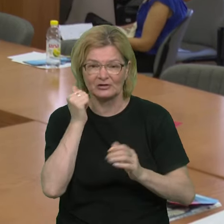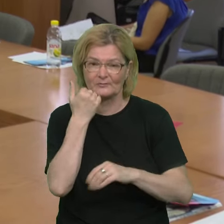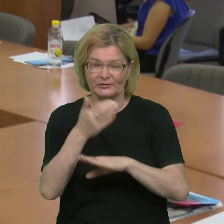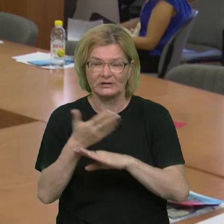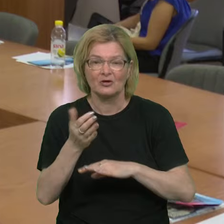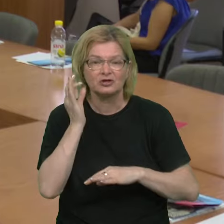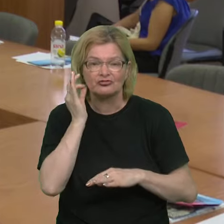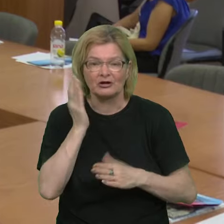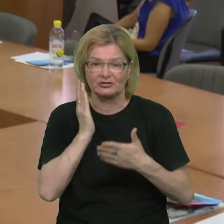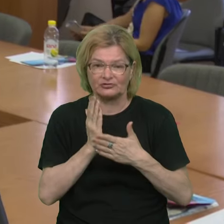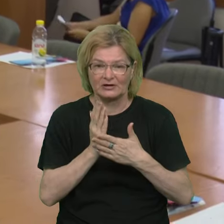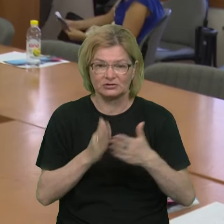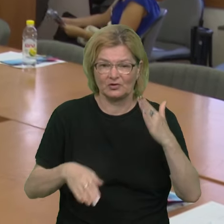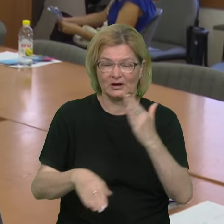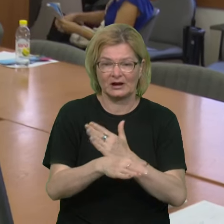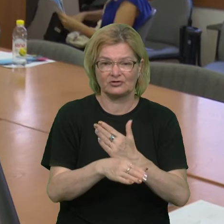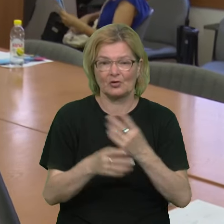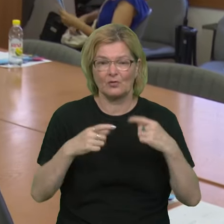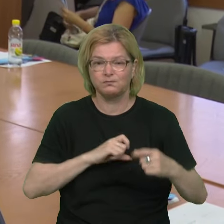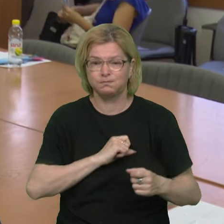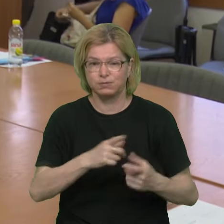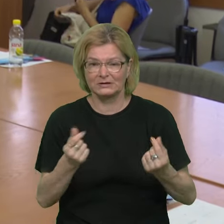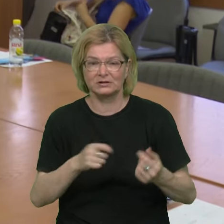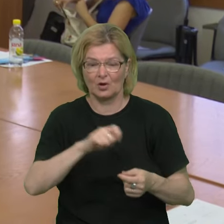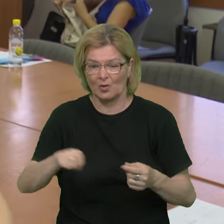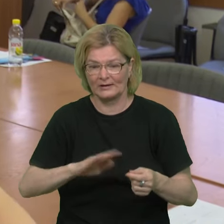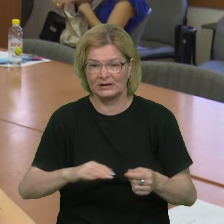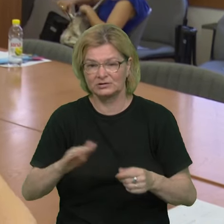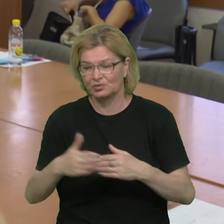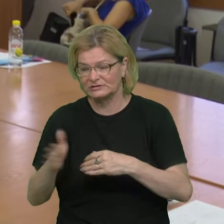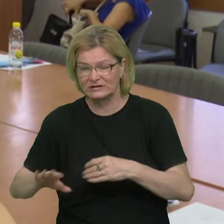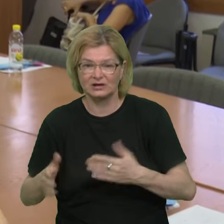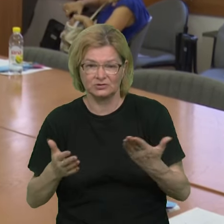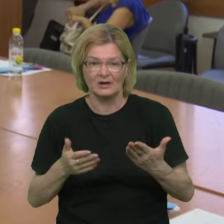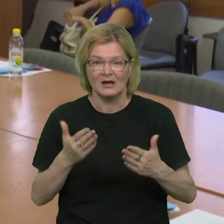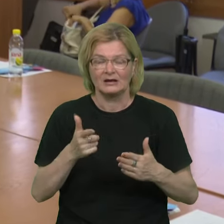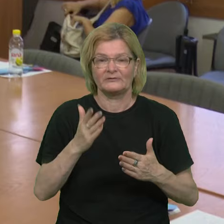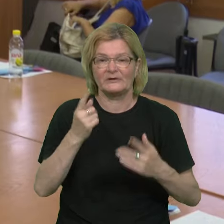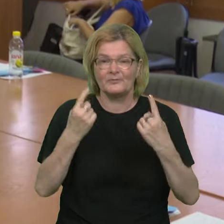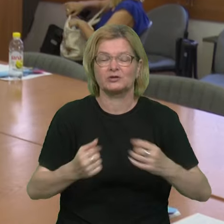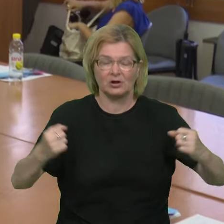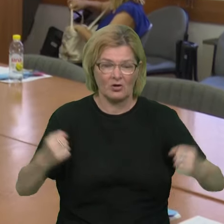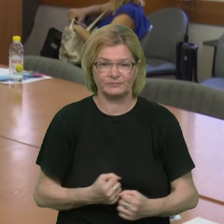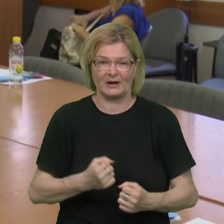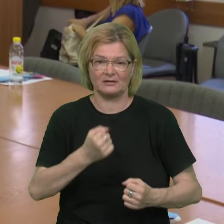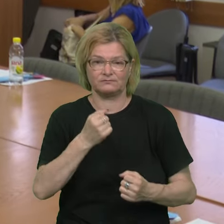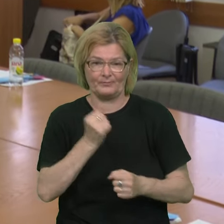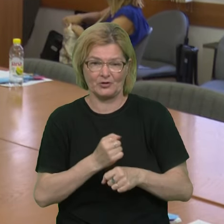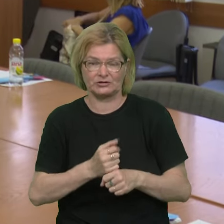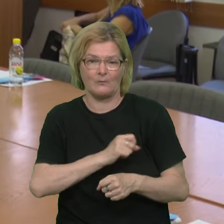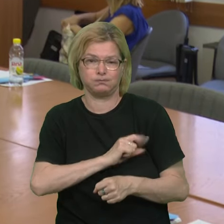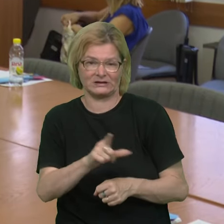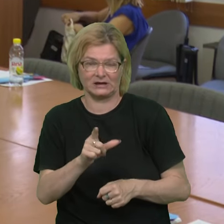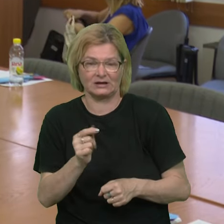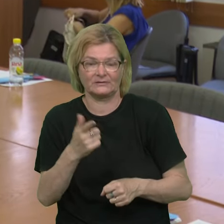ženskog poduzetništva, tako da žene često kreću u biznis uz dokuhaj ručak, uz djecu itd. Međutim, da bi vi postali ozbiljan